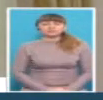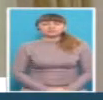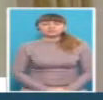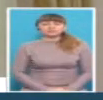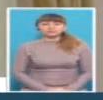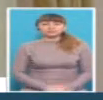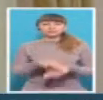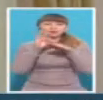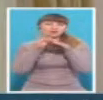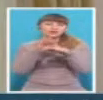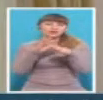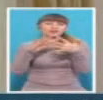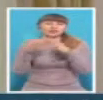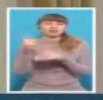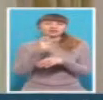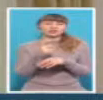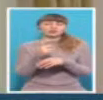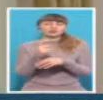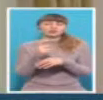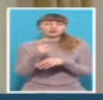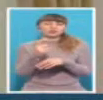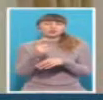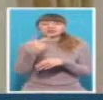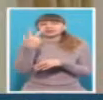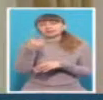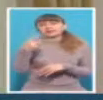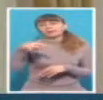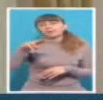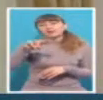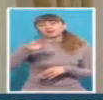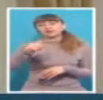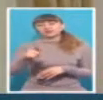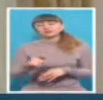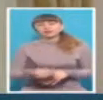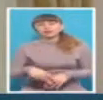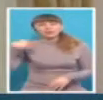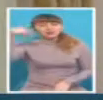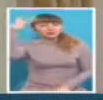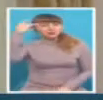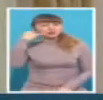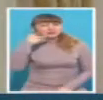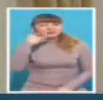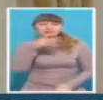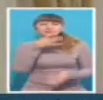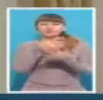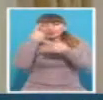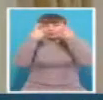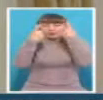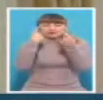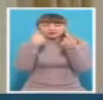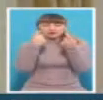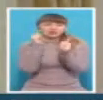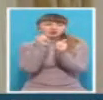болса, мемлекет басшысы өзінің жолдауында атап, тағы да жыл сайын жаңа мемлекет жаңа